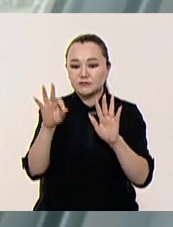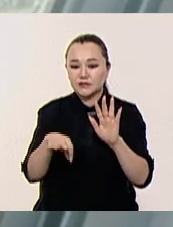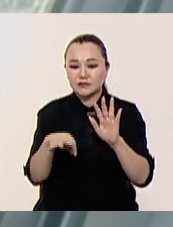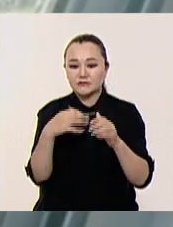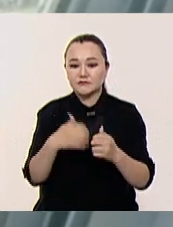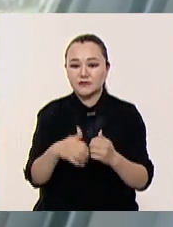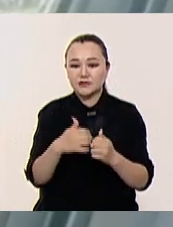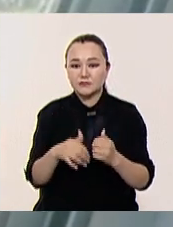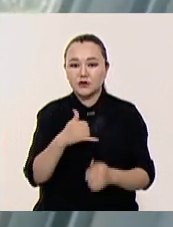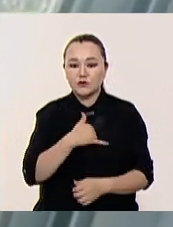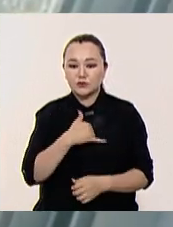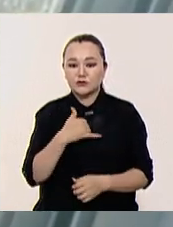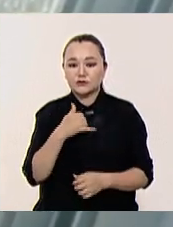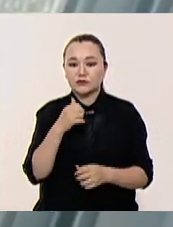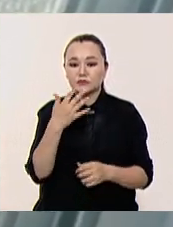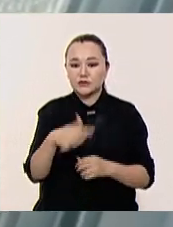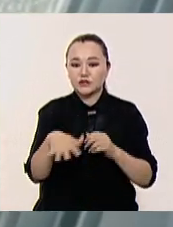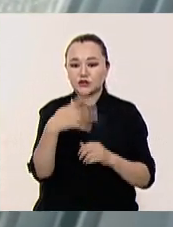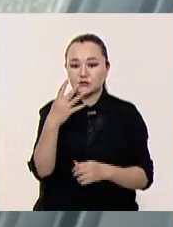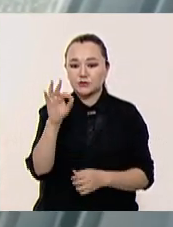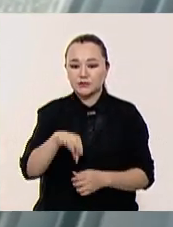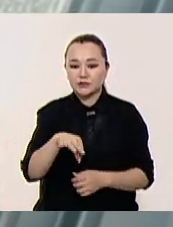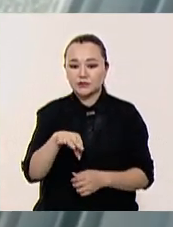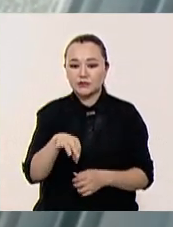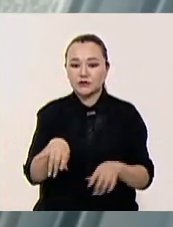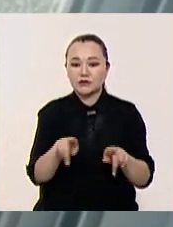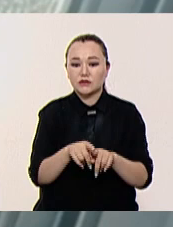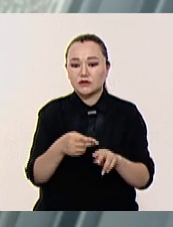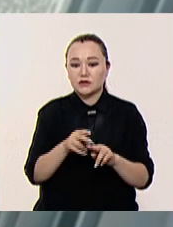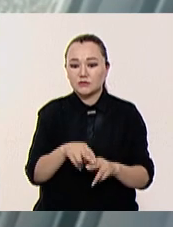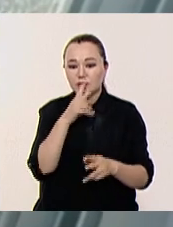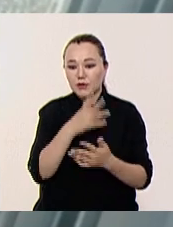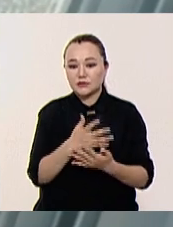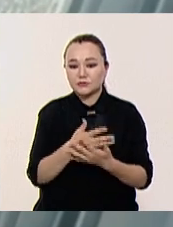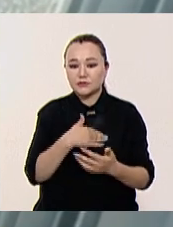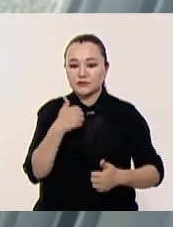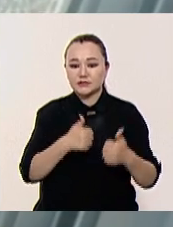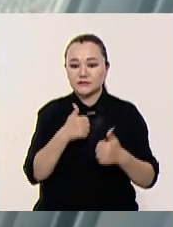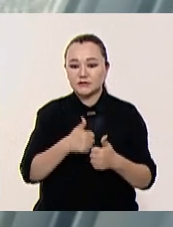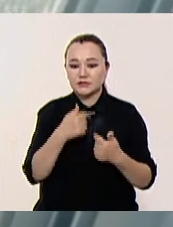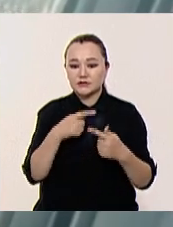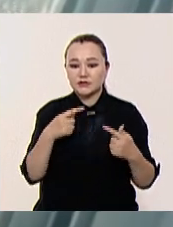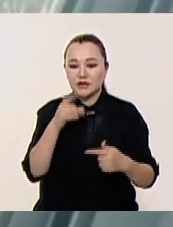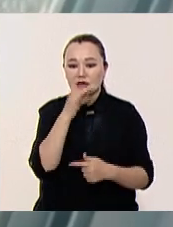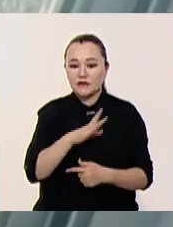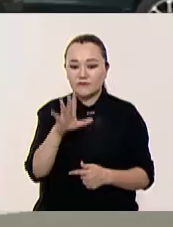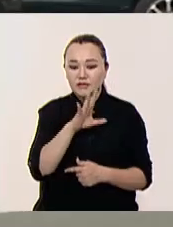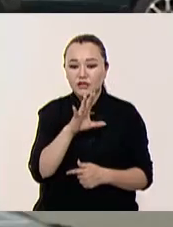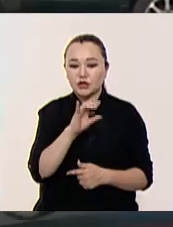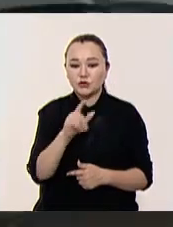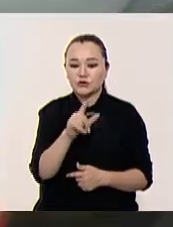среднем, у нас, как я сказал, 54%. И вот с этим, по этому показателю мы сравнимы со странами Африки южнее